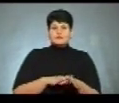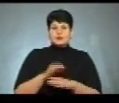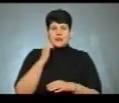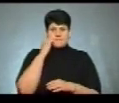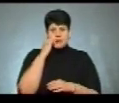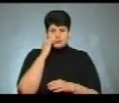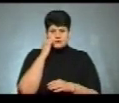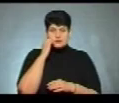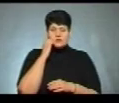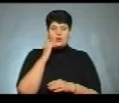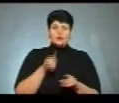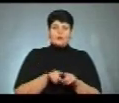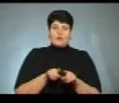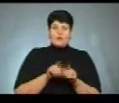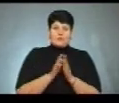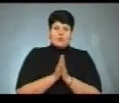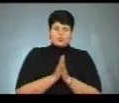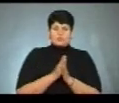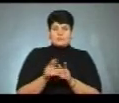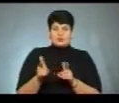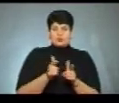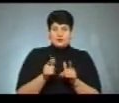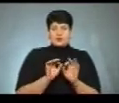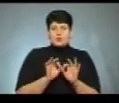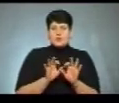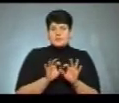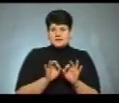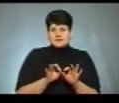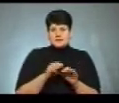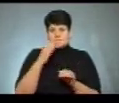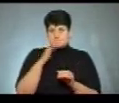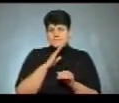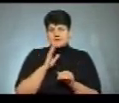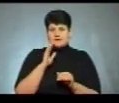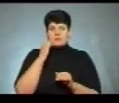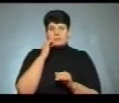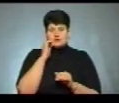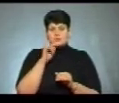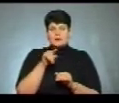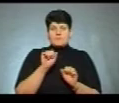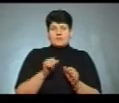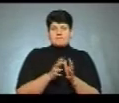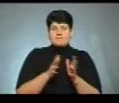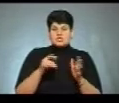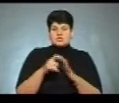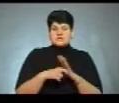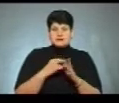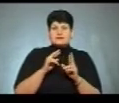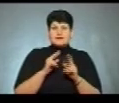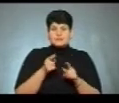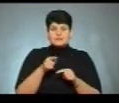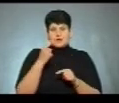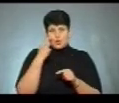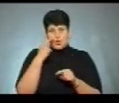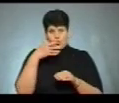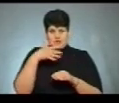бабуся. Отож, попрошу режисера підготувати коментар батьків, а також бабусі, щоб ми могли більше дізнатися, як вони оцінюють